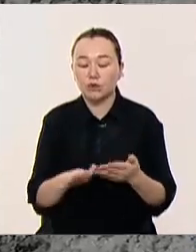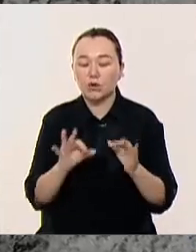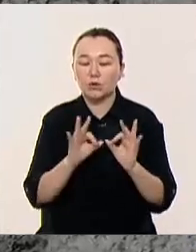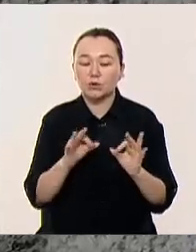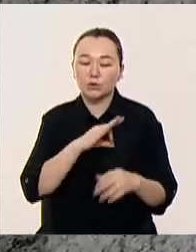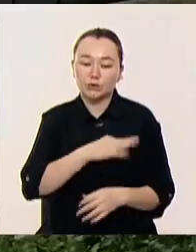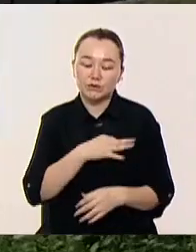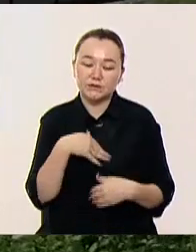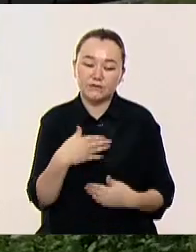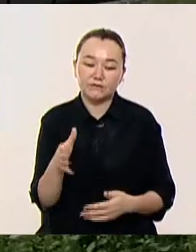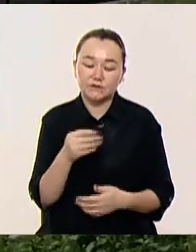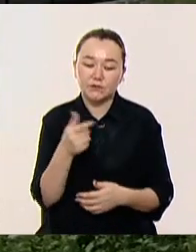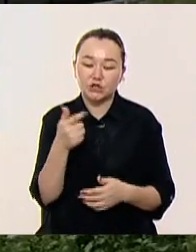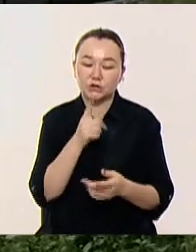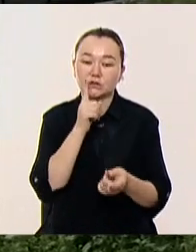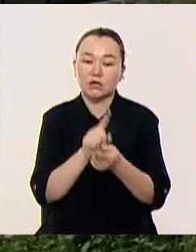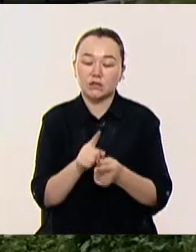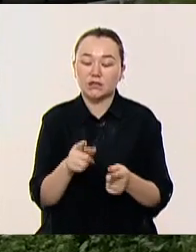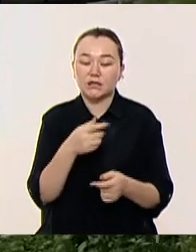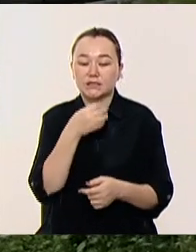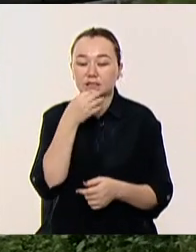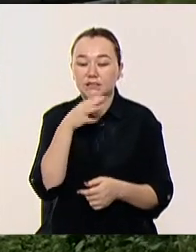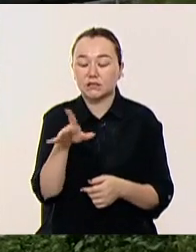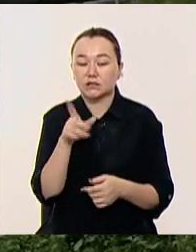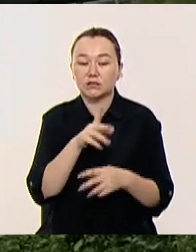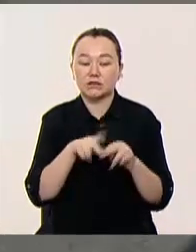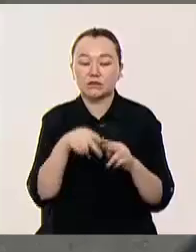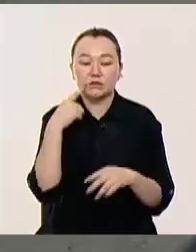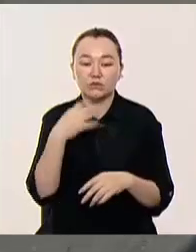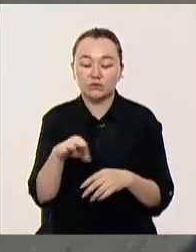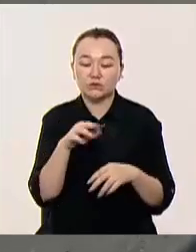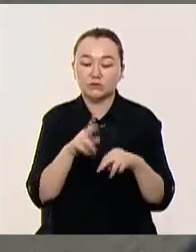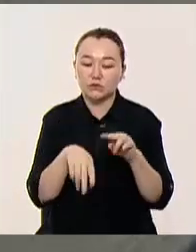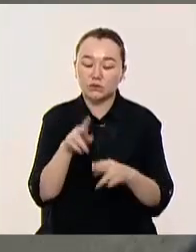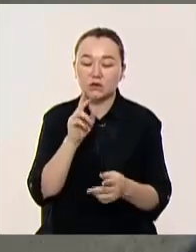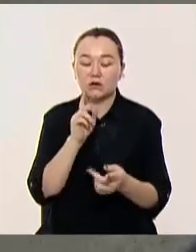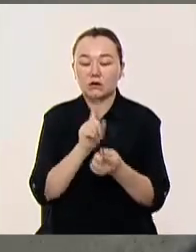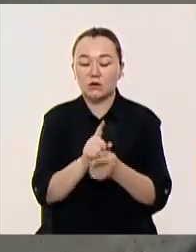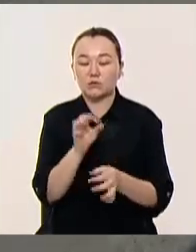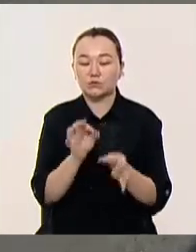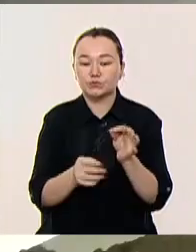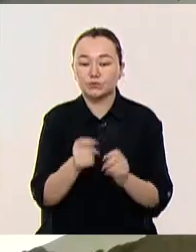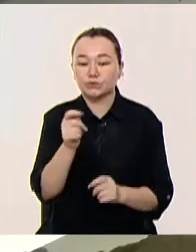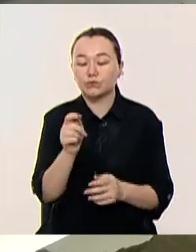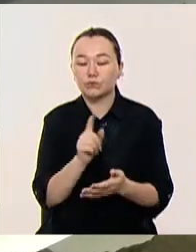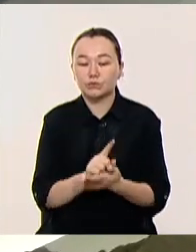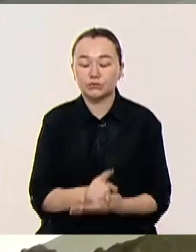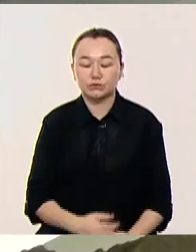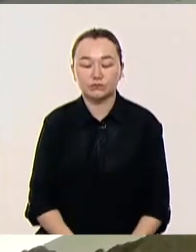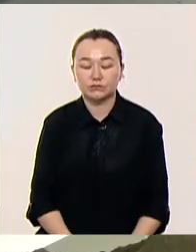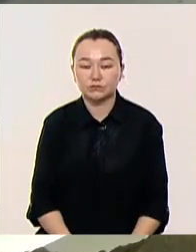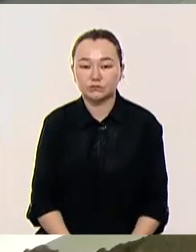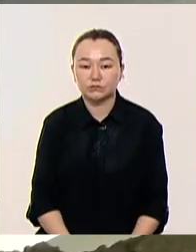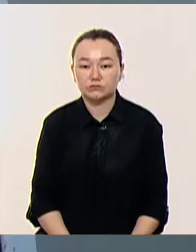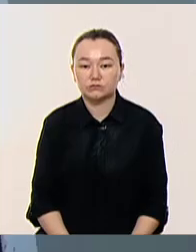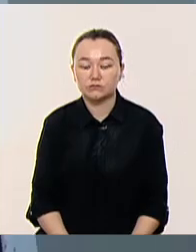советуют всем гражданам, столкнувшимся с недобросовестными застройщиками, обращаться с иском в суд. Жанара Салханова, Руслан Акматалеев,